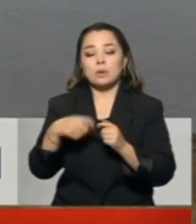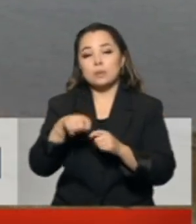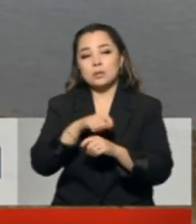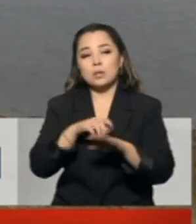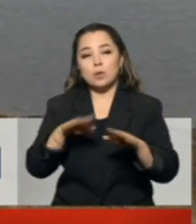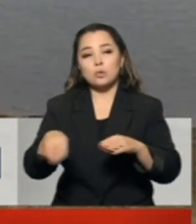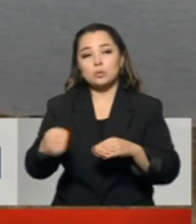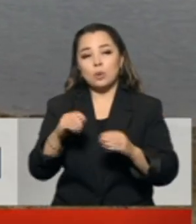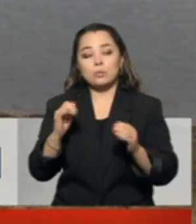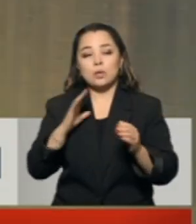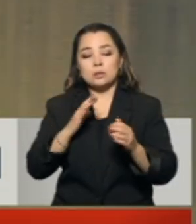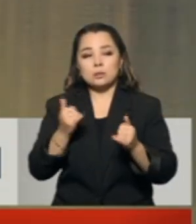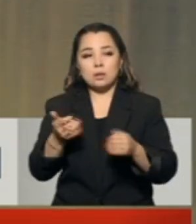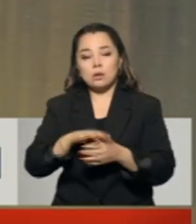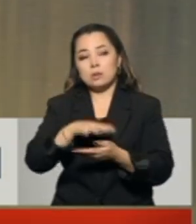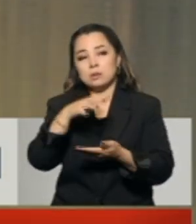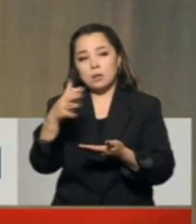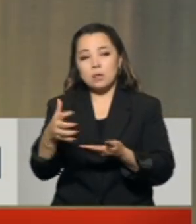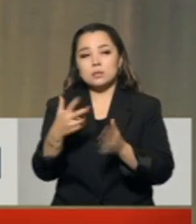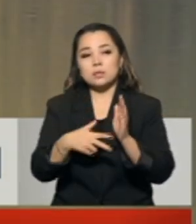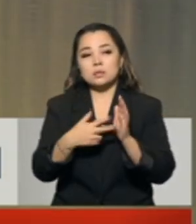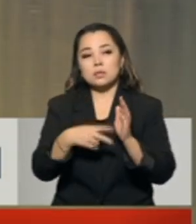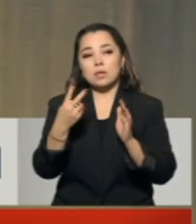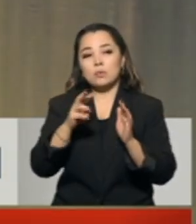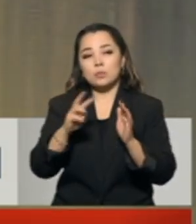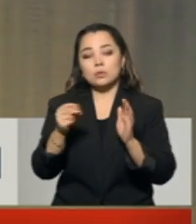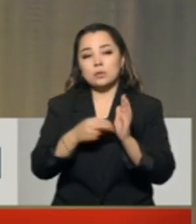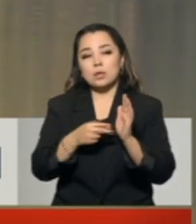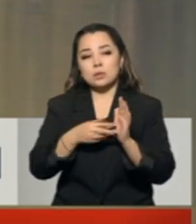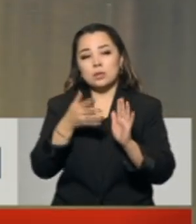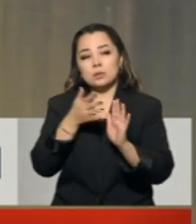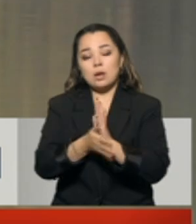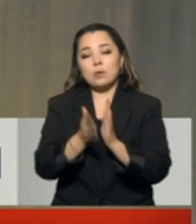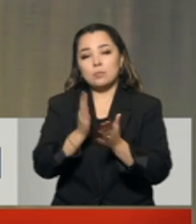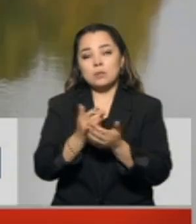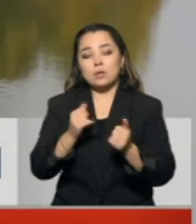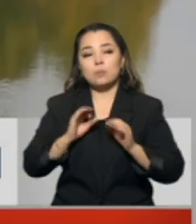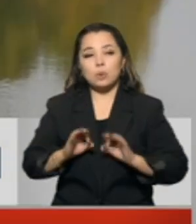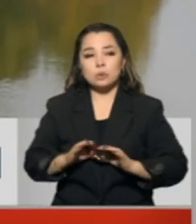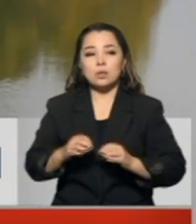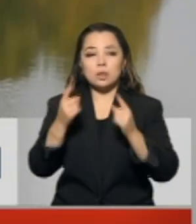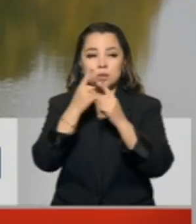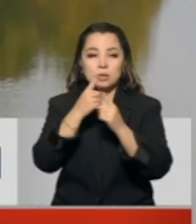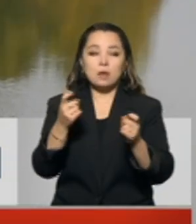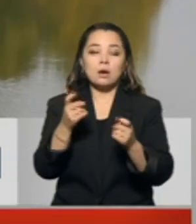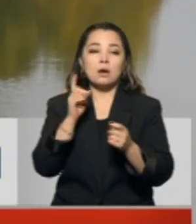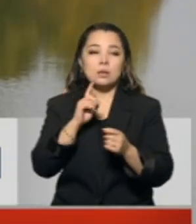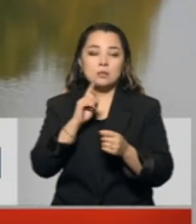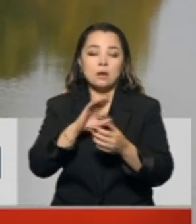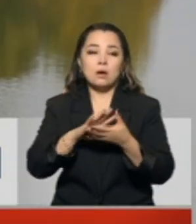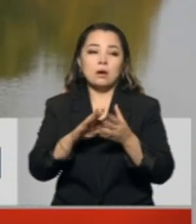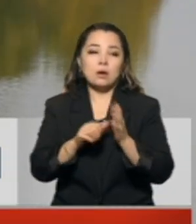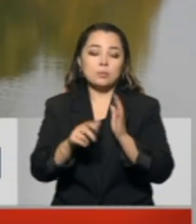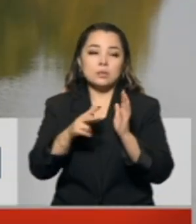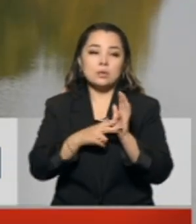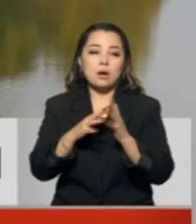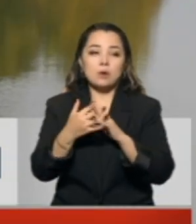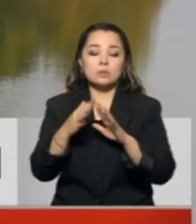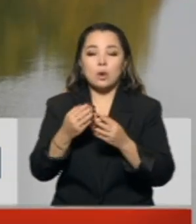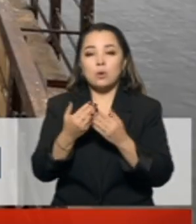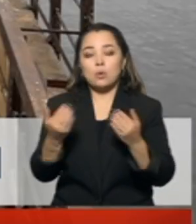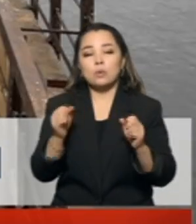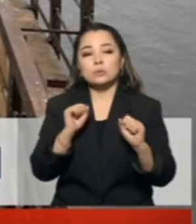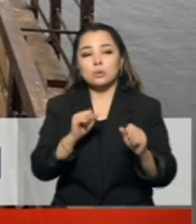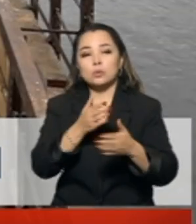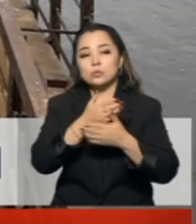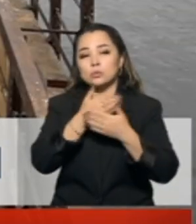жерге топырақ үйуге аудандық бюджеттен 82 миллион теңге жұмсалған. Дегенмен прокурорлар дерегенше, әлі 68 ауылда қорғансыз бөгеттер